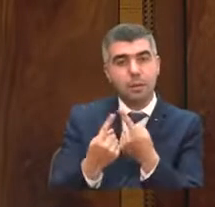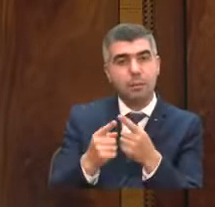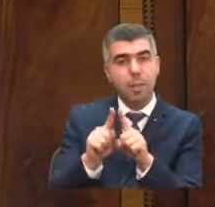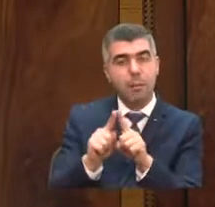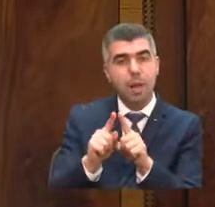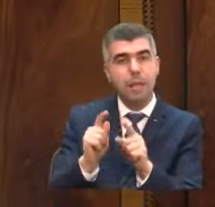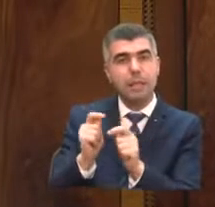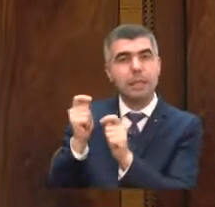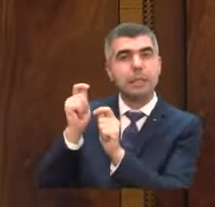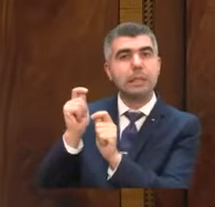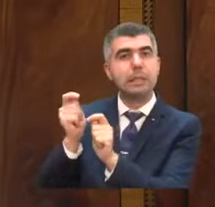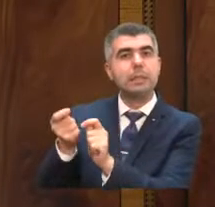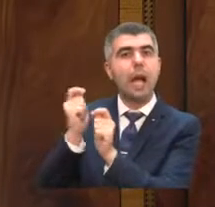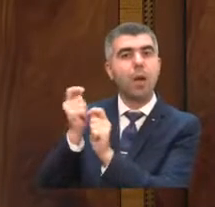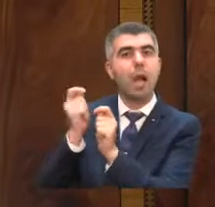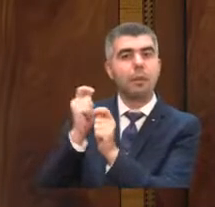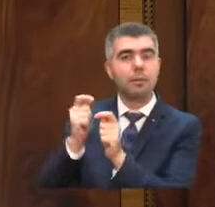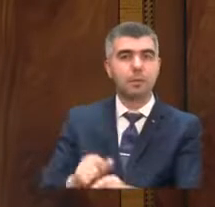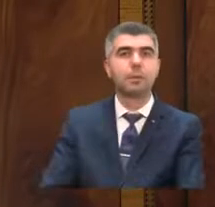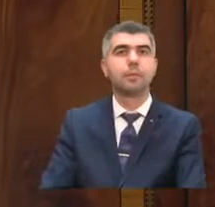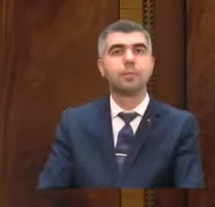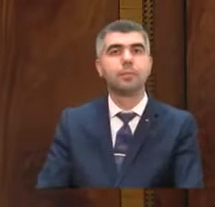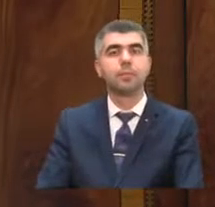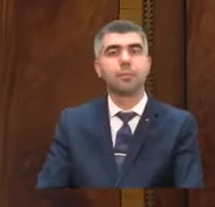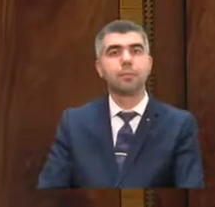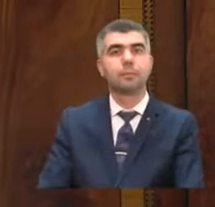بتاونات. بولعوان الان سينطلق